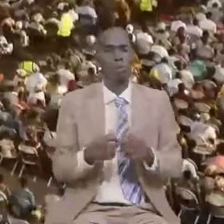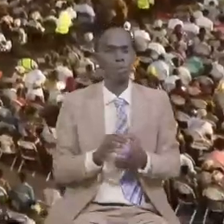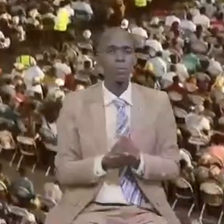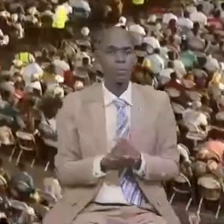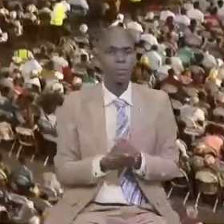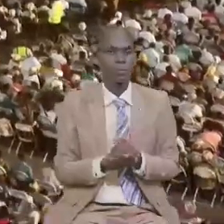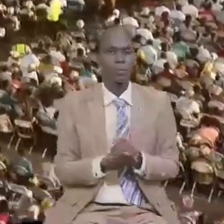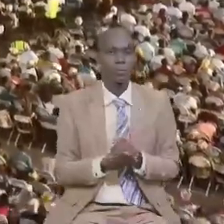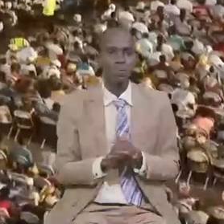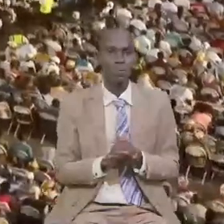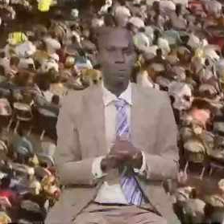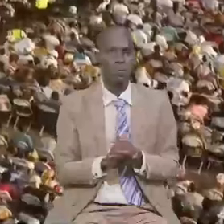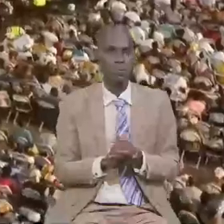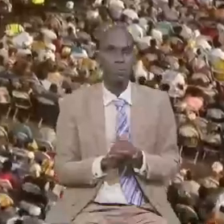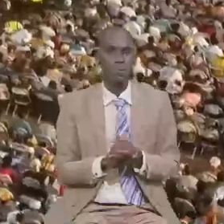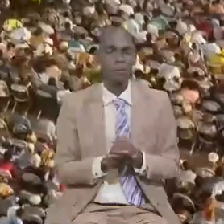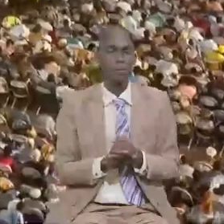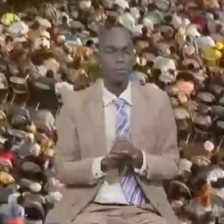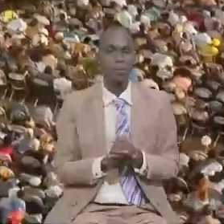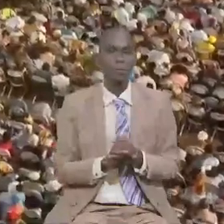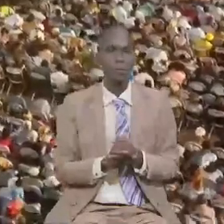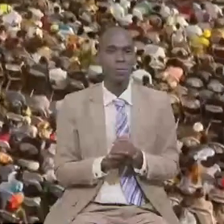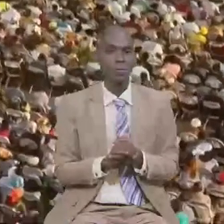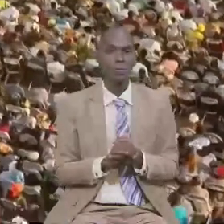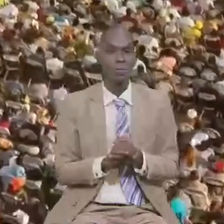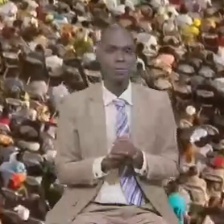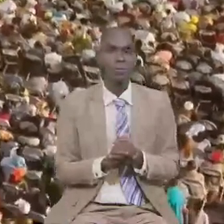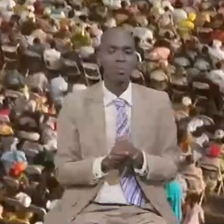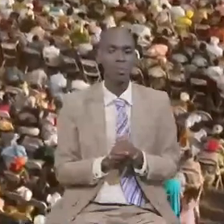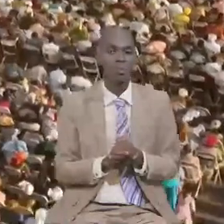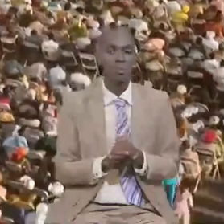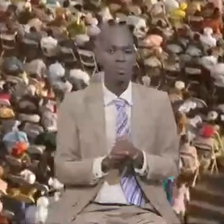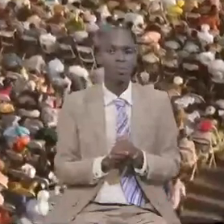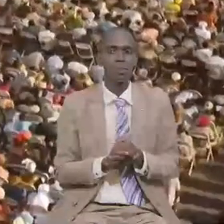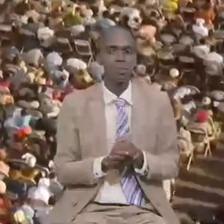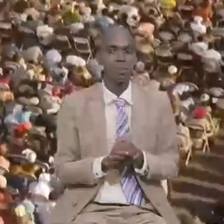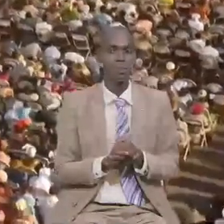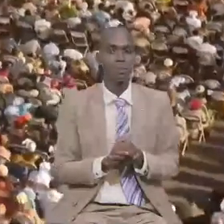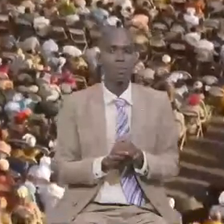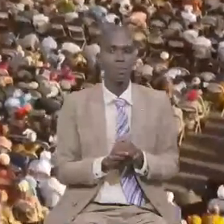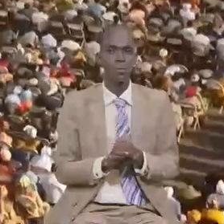la solution à mon problème, la solution à mes défis.